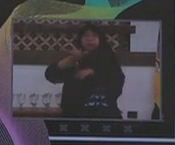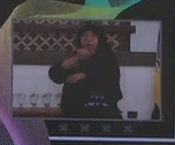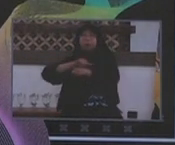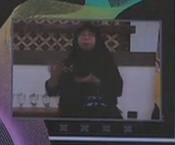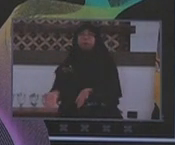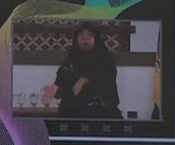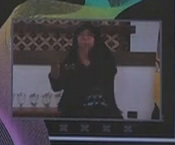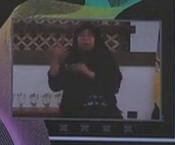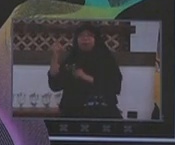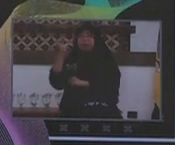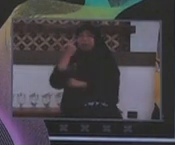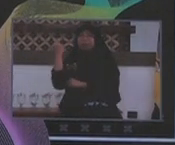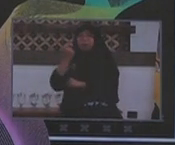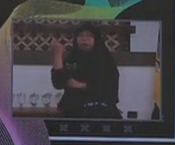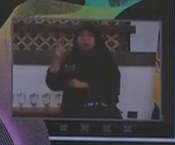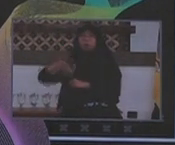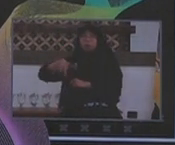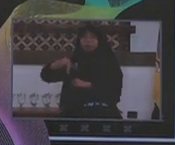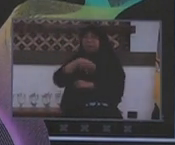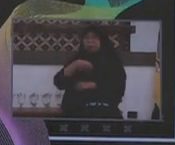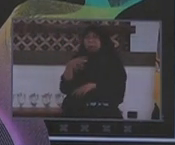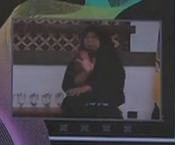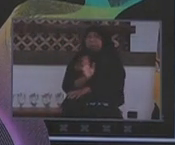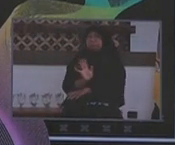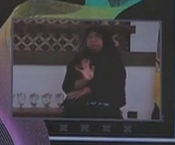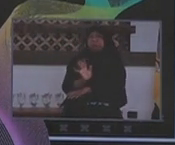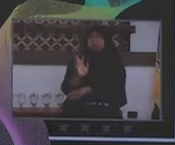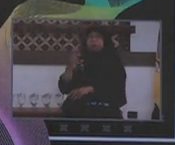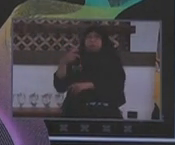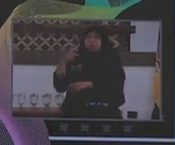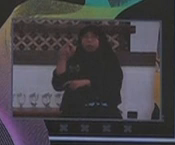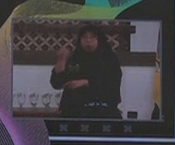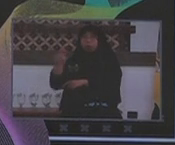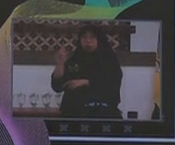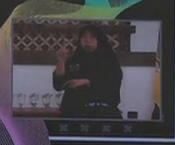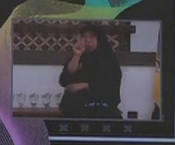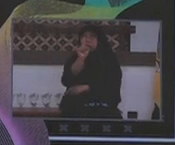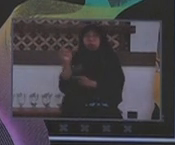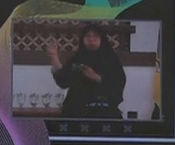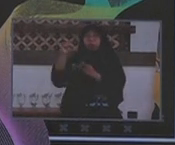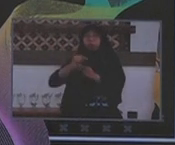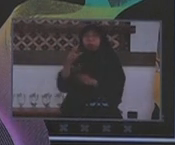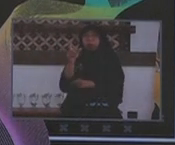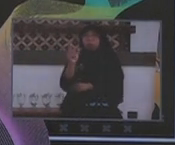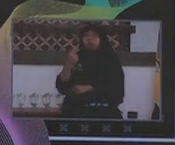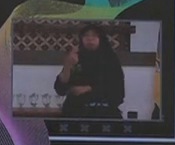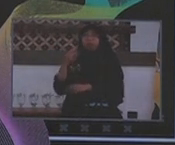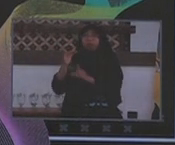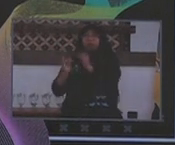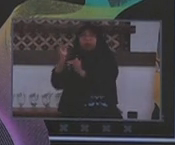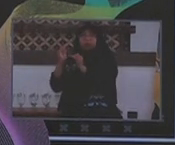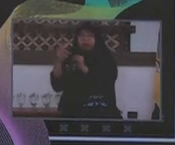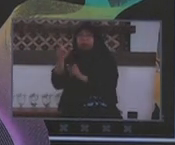nasional maupun pembangunan wilayah tidak lain tidak bukan haruslah merupakan satu wujud kolaborasi dan sinergi di antara kita